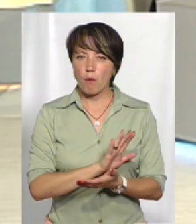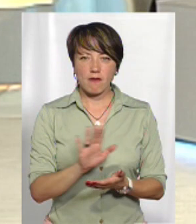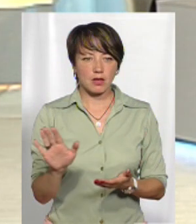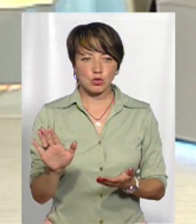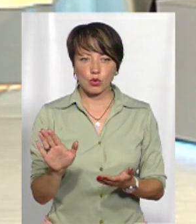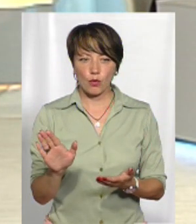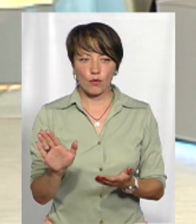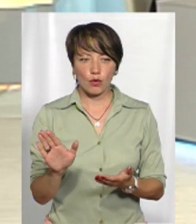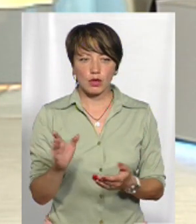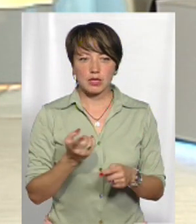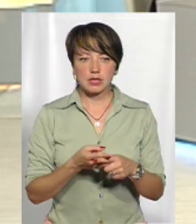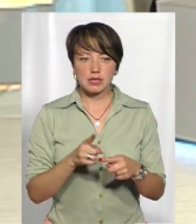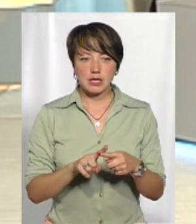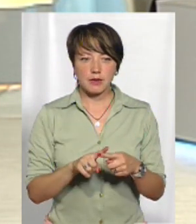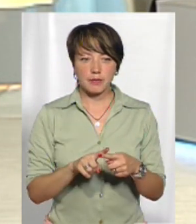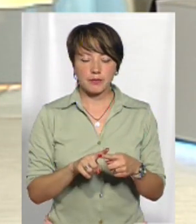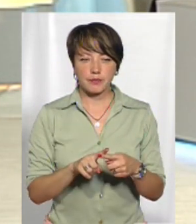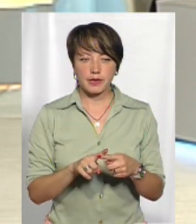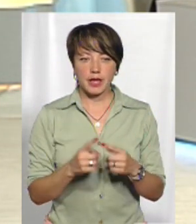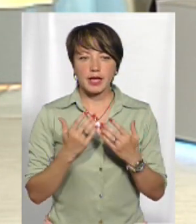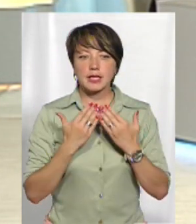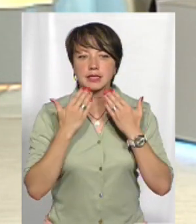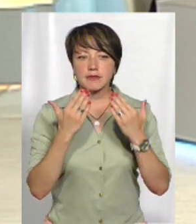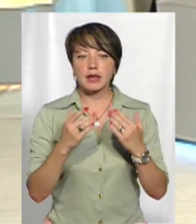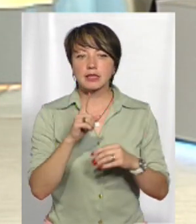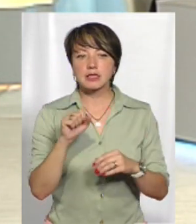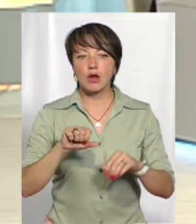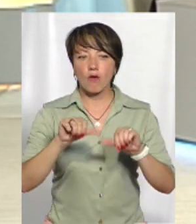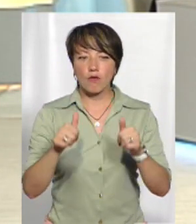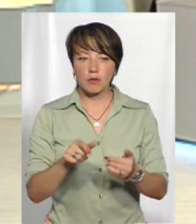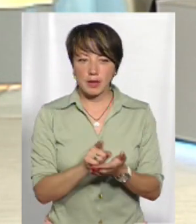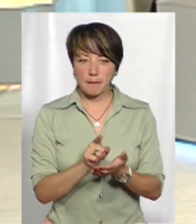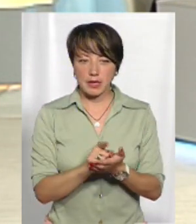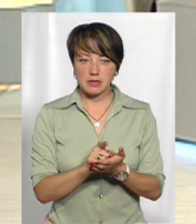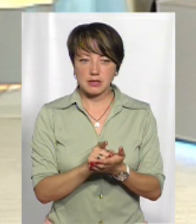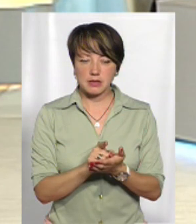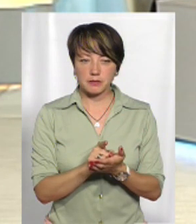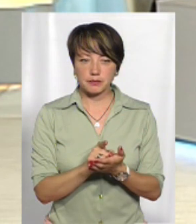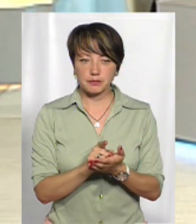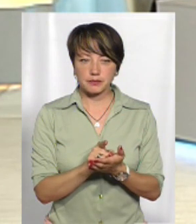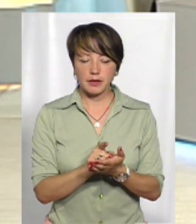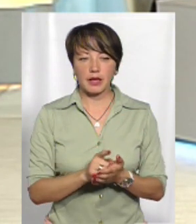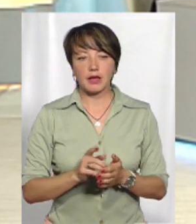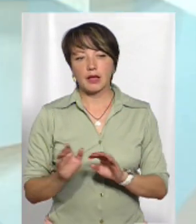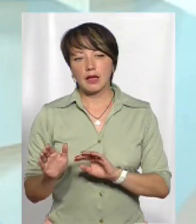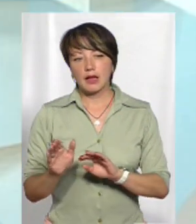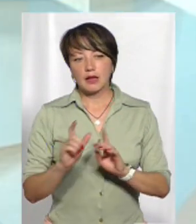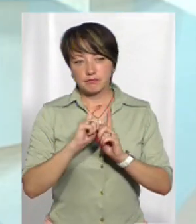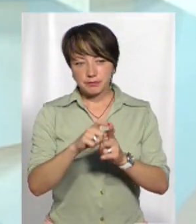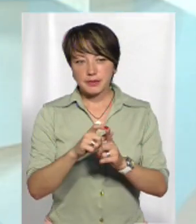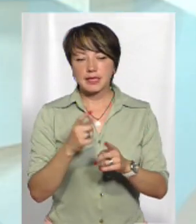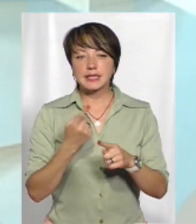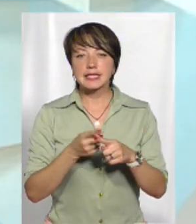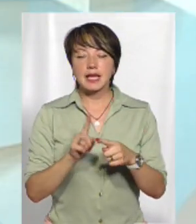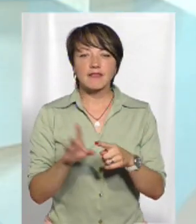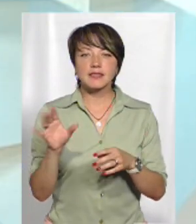обов'язково це звернення за оформлення пенсії? Це все залежить від того, яку